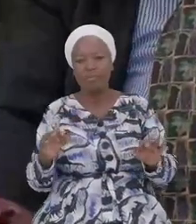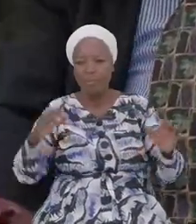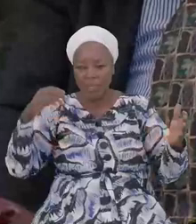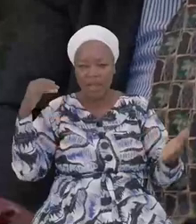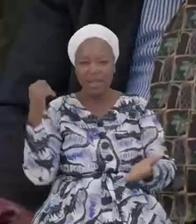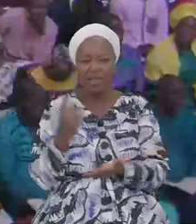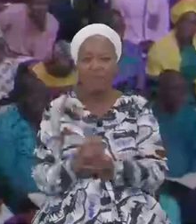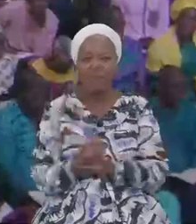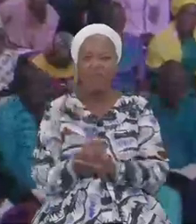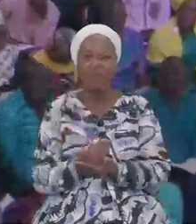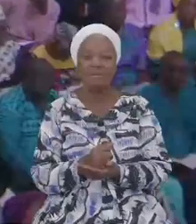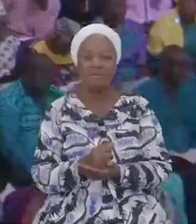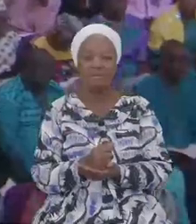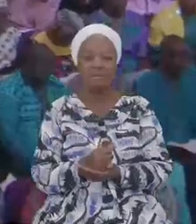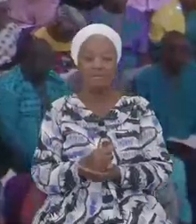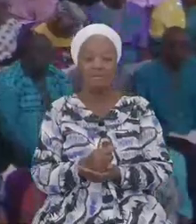Amen.